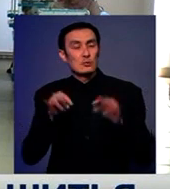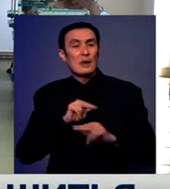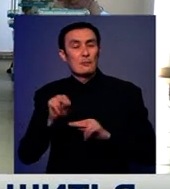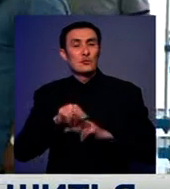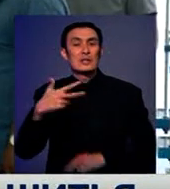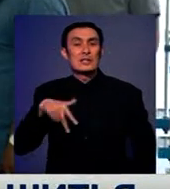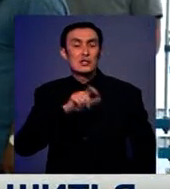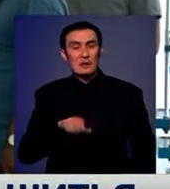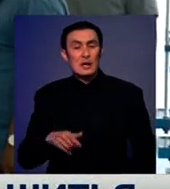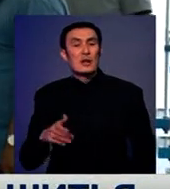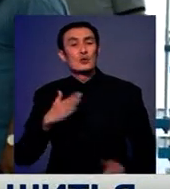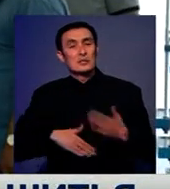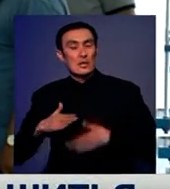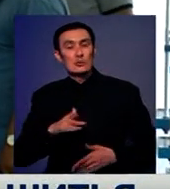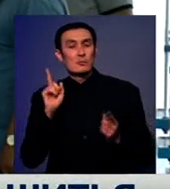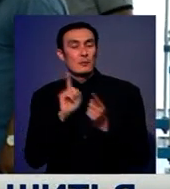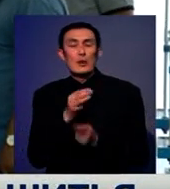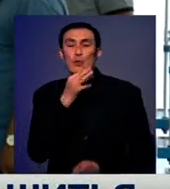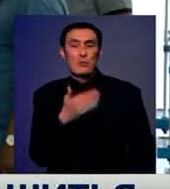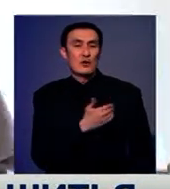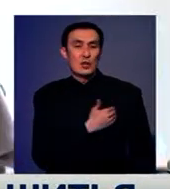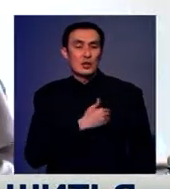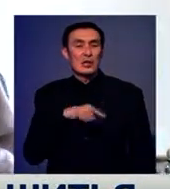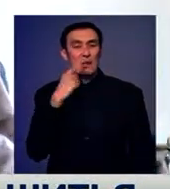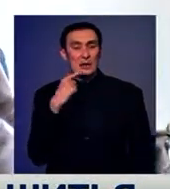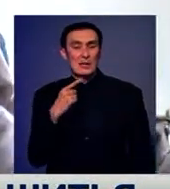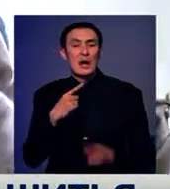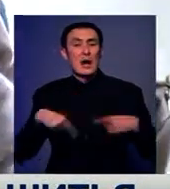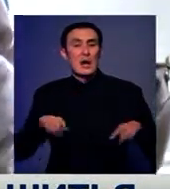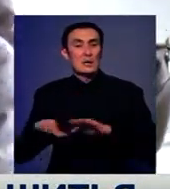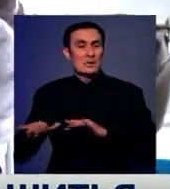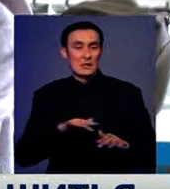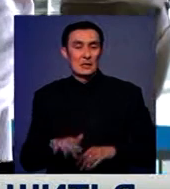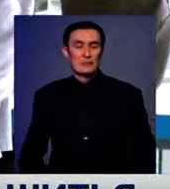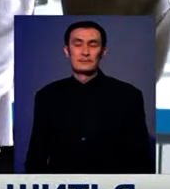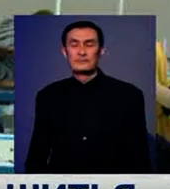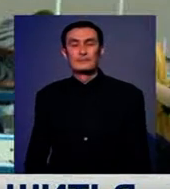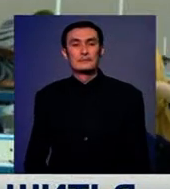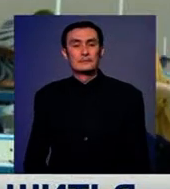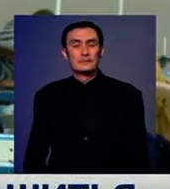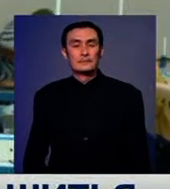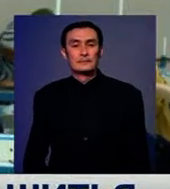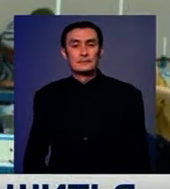30 человек, но с радостью примут любого желающего, говорят организаторы.